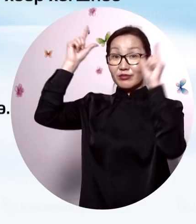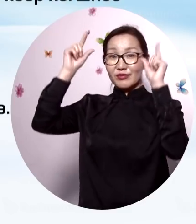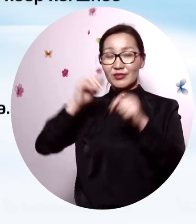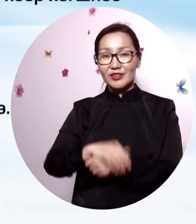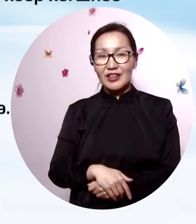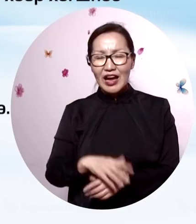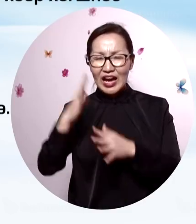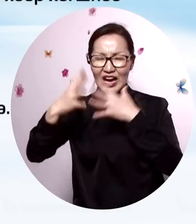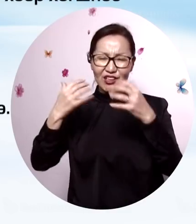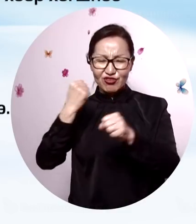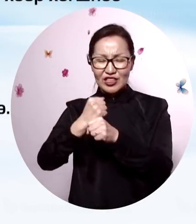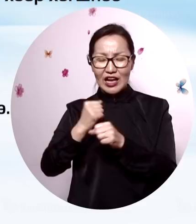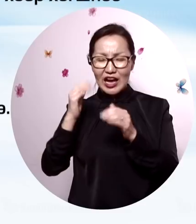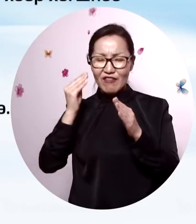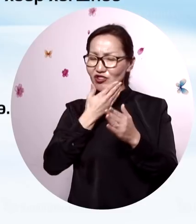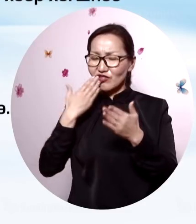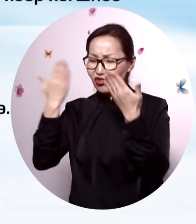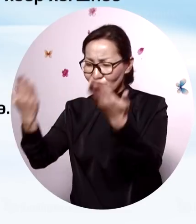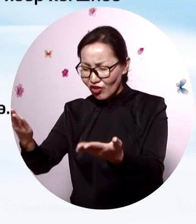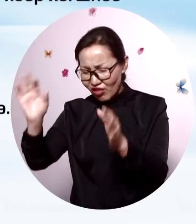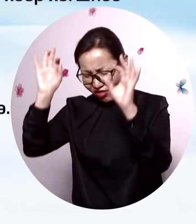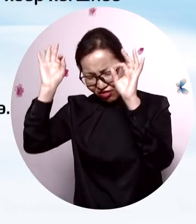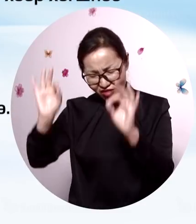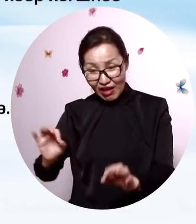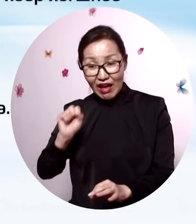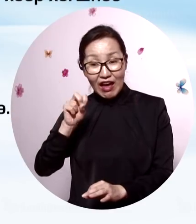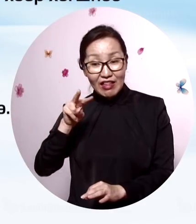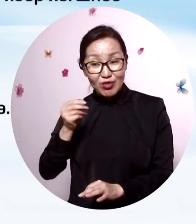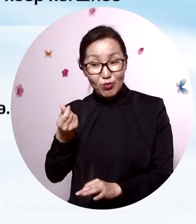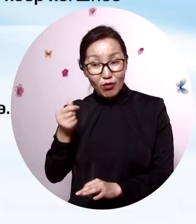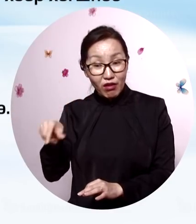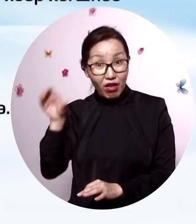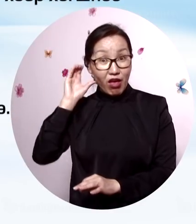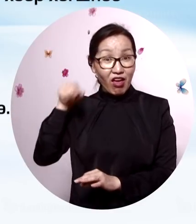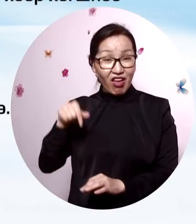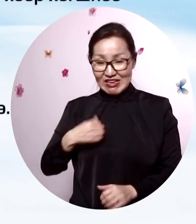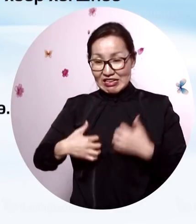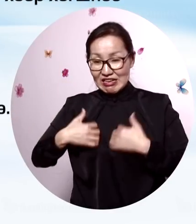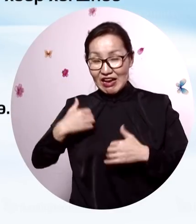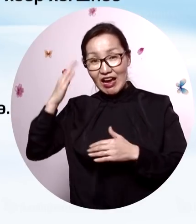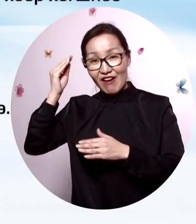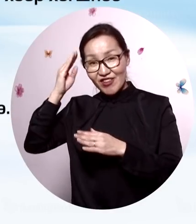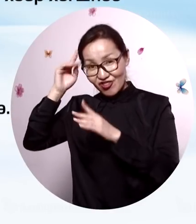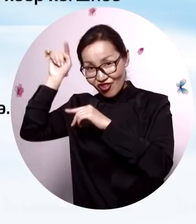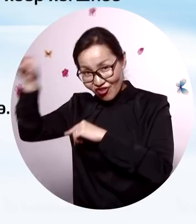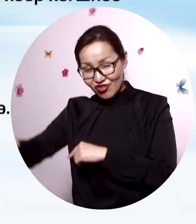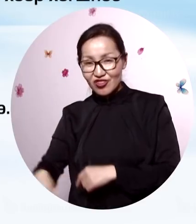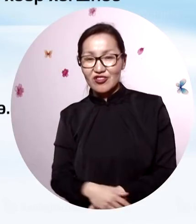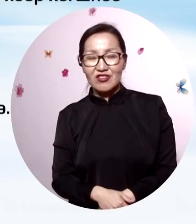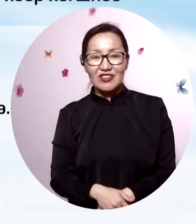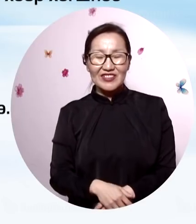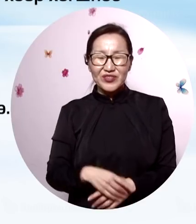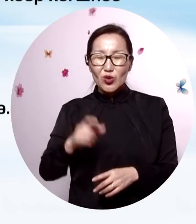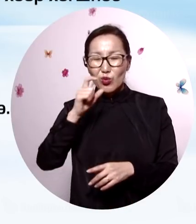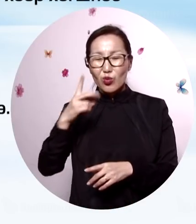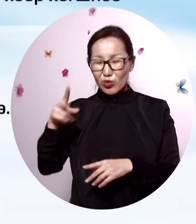10-р жил аав ээжтэй золгоогүй хүү алт мөнгөний сургаар яаран сандран эрэв гин. Хүү ядарч доройтсон